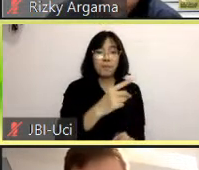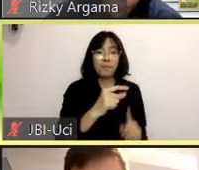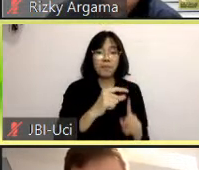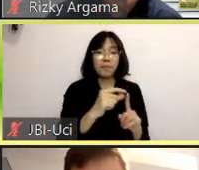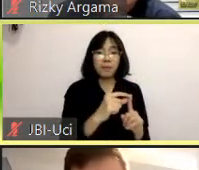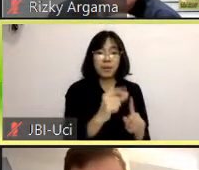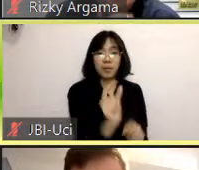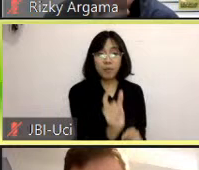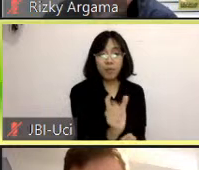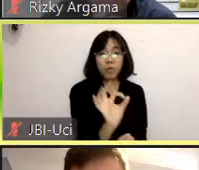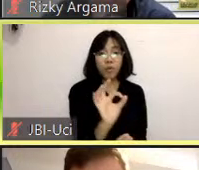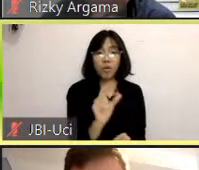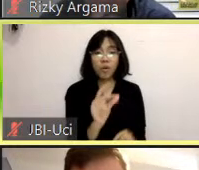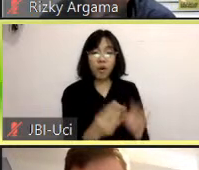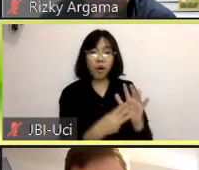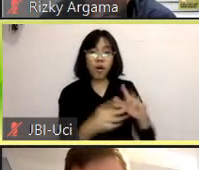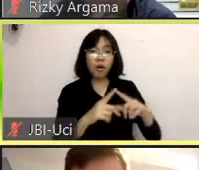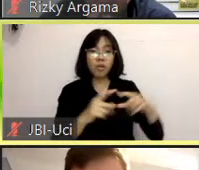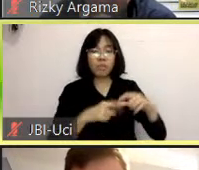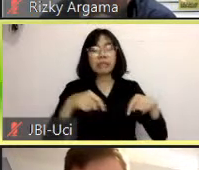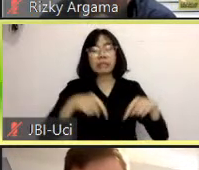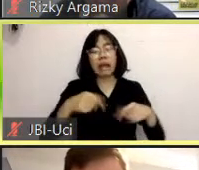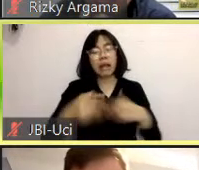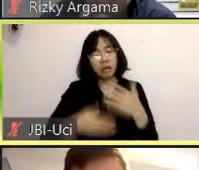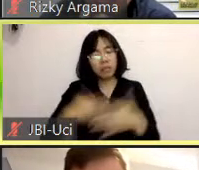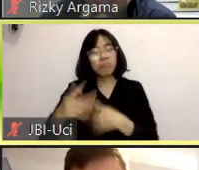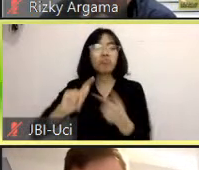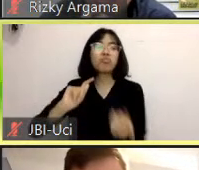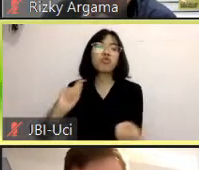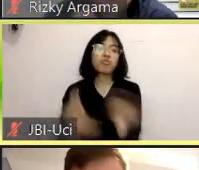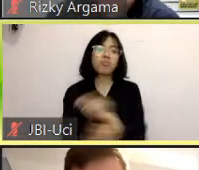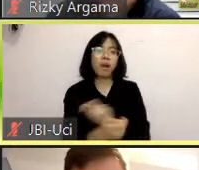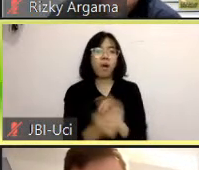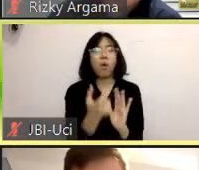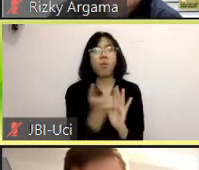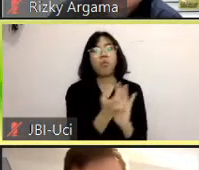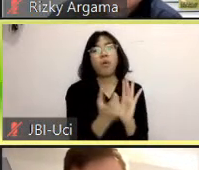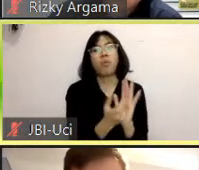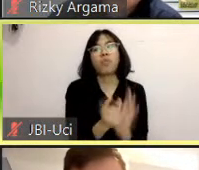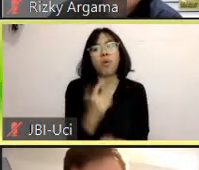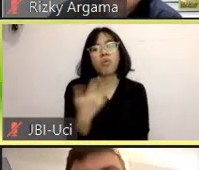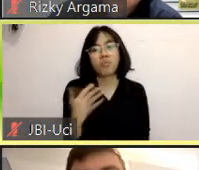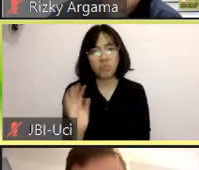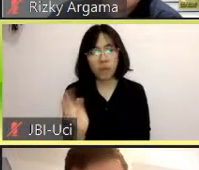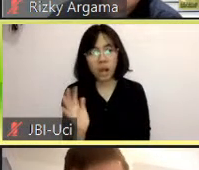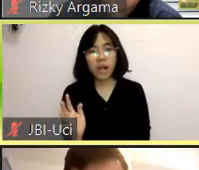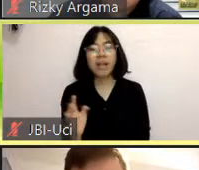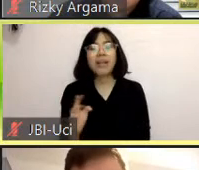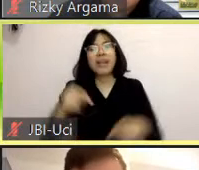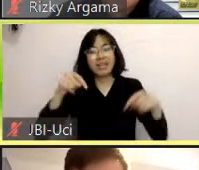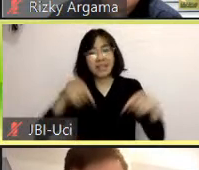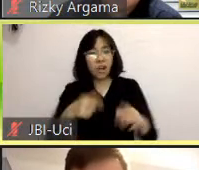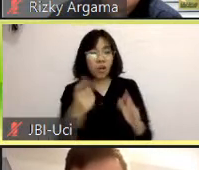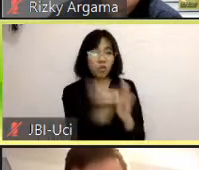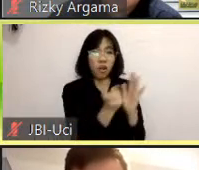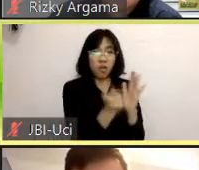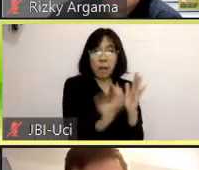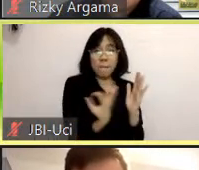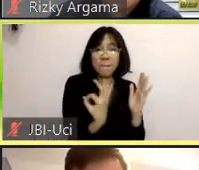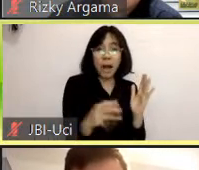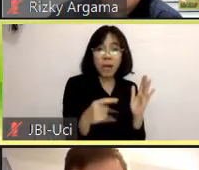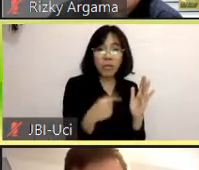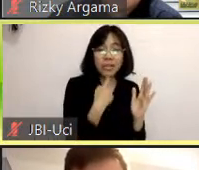dan existing law hari ini bisa membubarkan tanpa pengadilan. Hanya saja